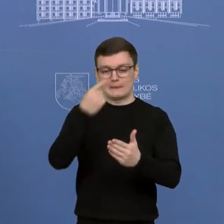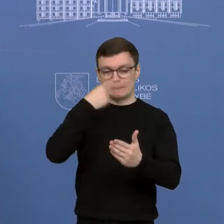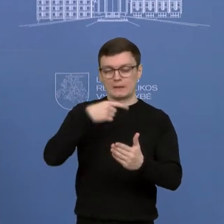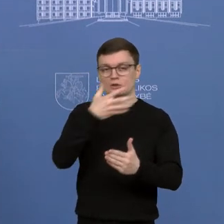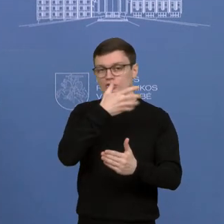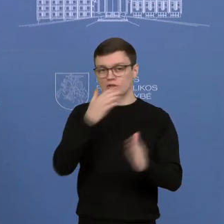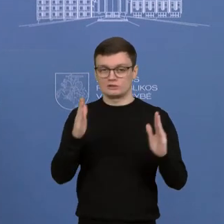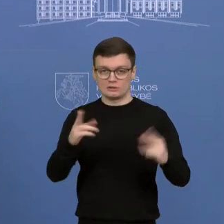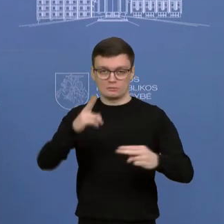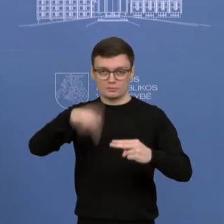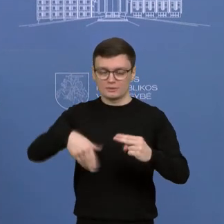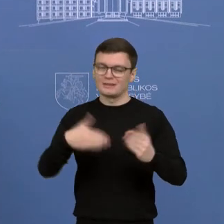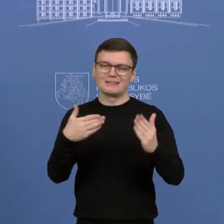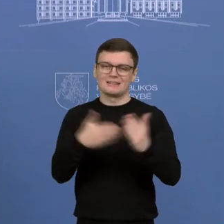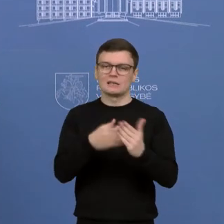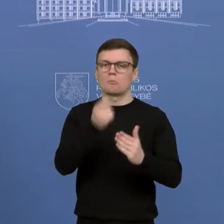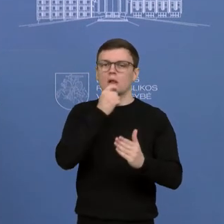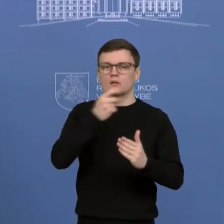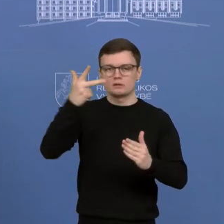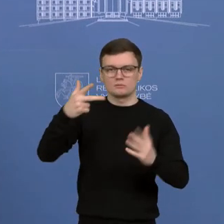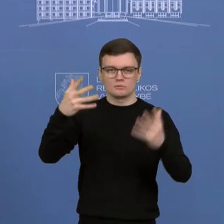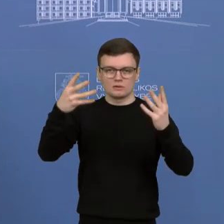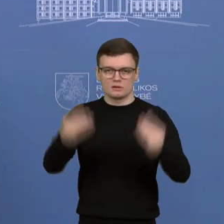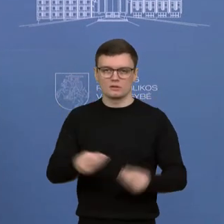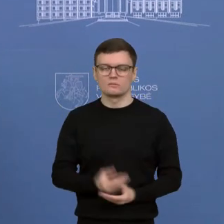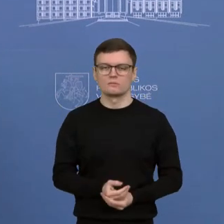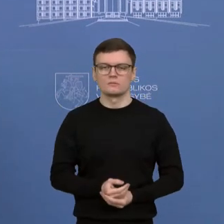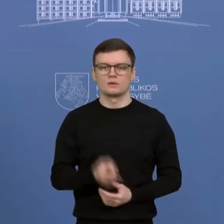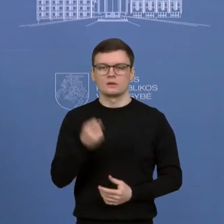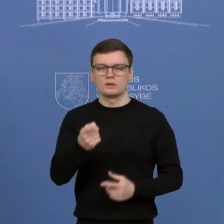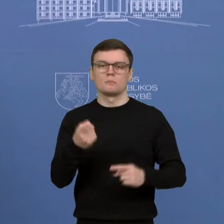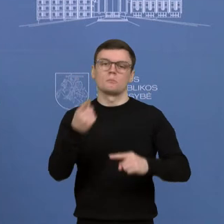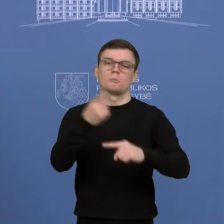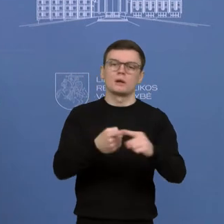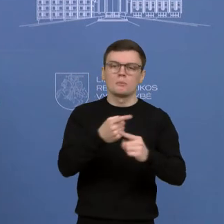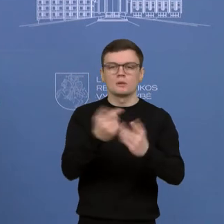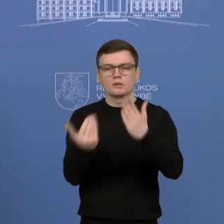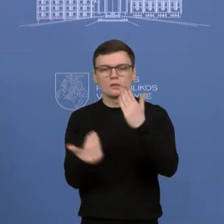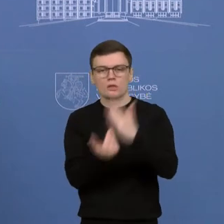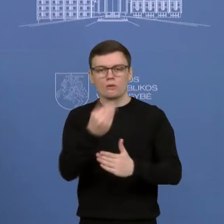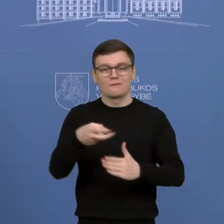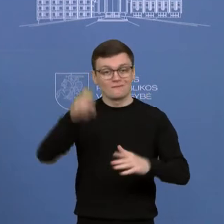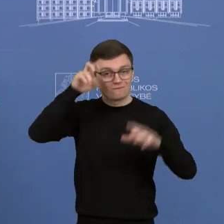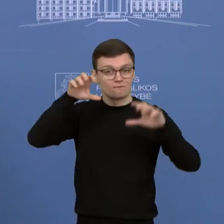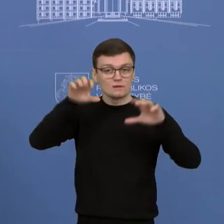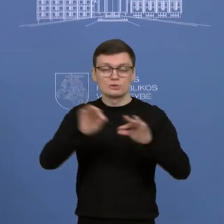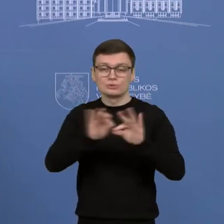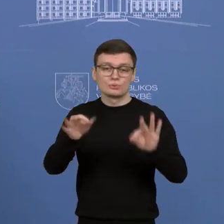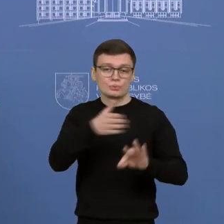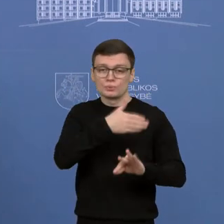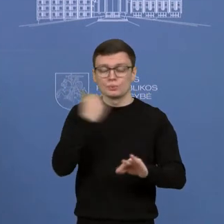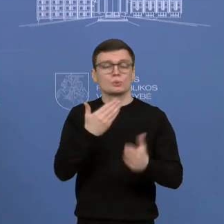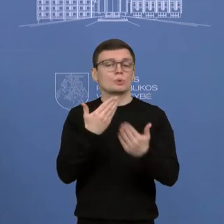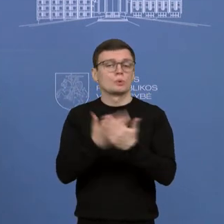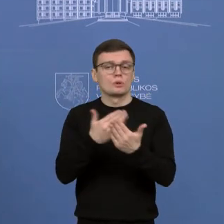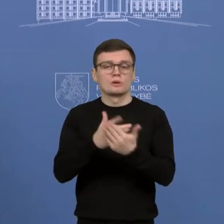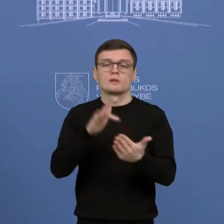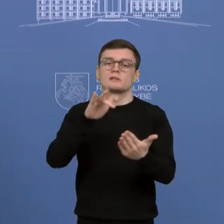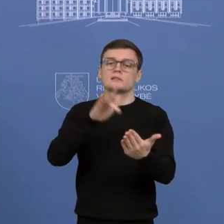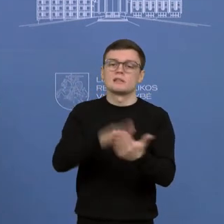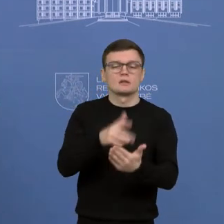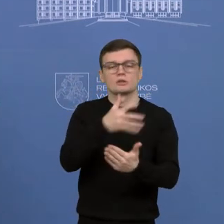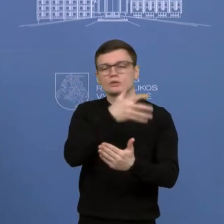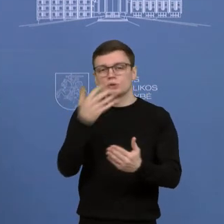pabaigos, tai yra iki balandžio 30 dienos. Tos priemonės atnaujinti vyriausybė nesiūlo, kadangi centralizuotai